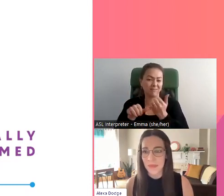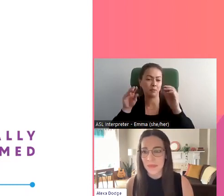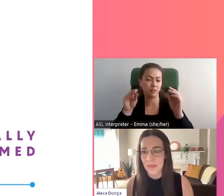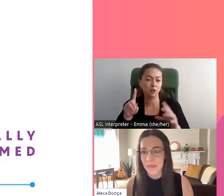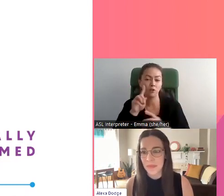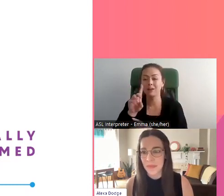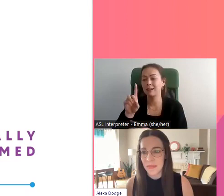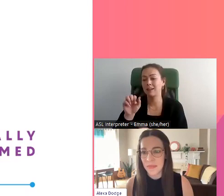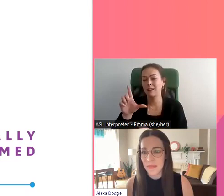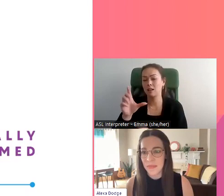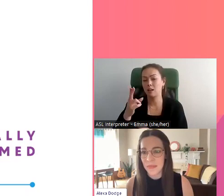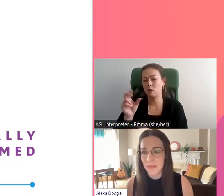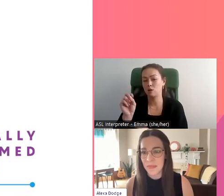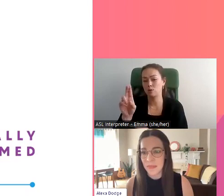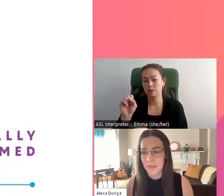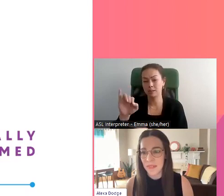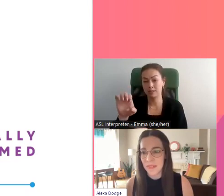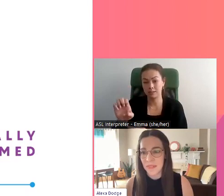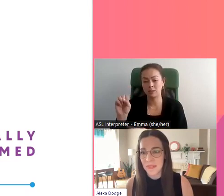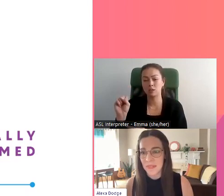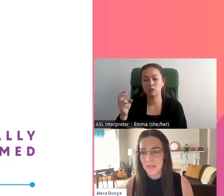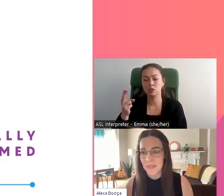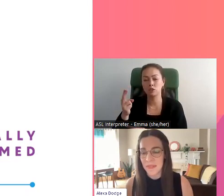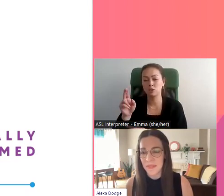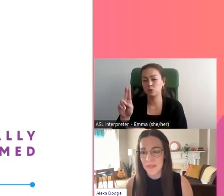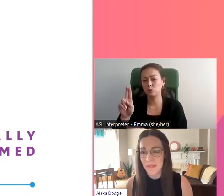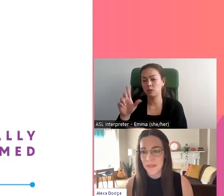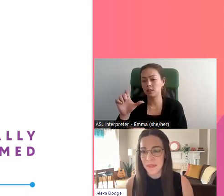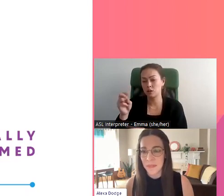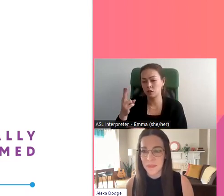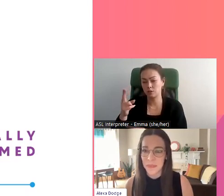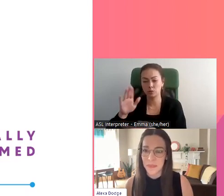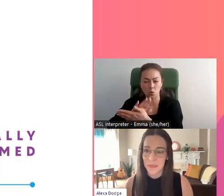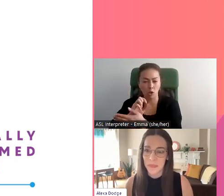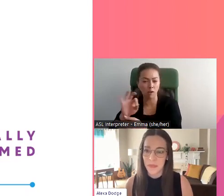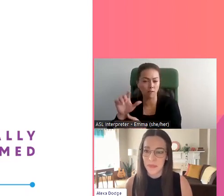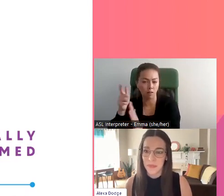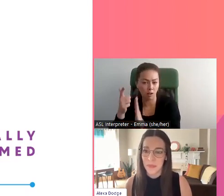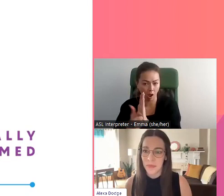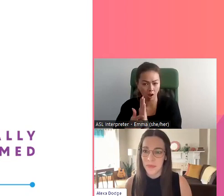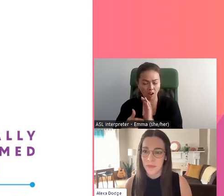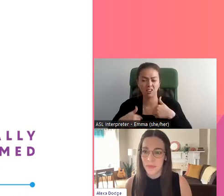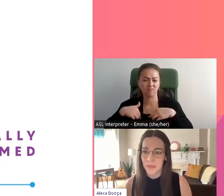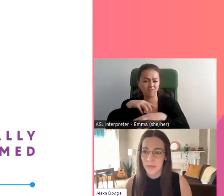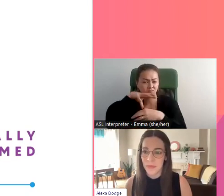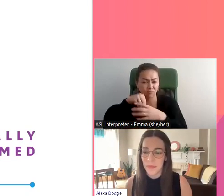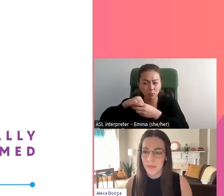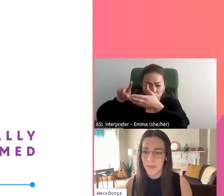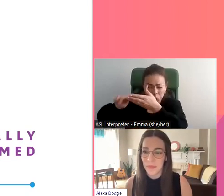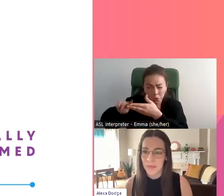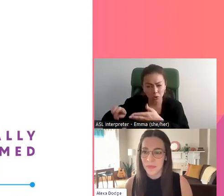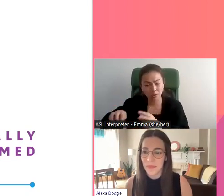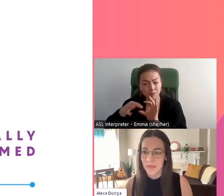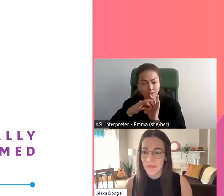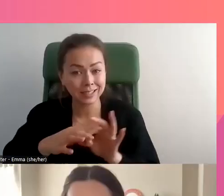professeure adjointe à l'Université Dalhousie et je fais beaucoup de recherches sur les expériences